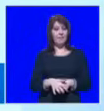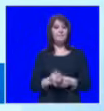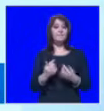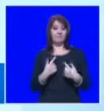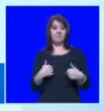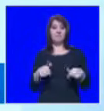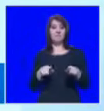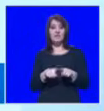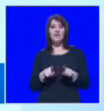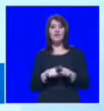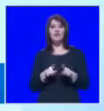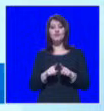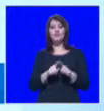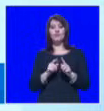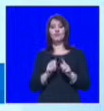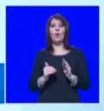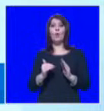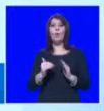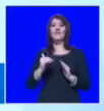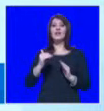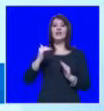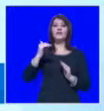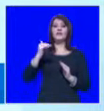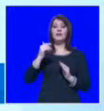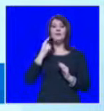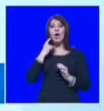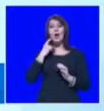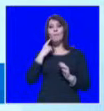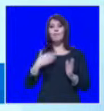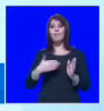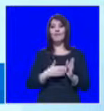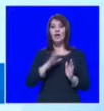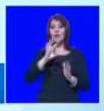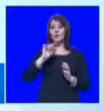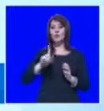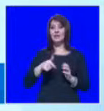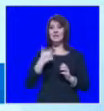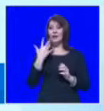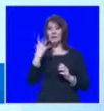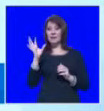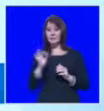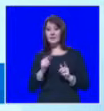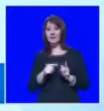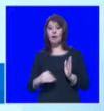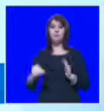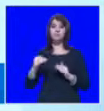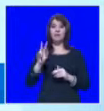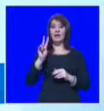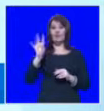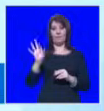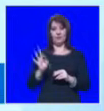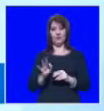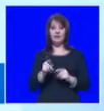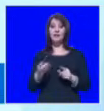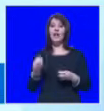ние също увеличихме антицикличния буфер от 0,5% на 2%, което създава